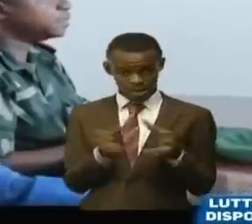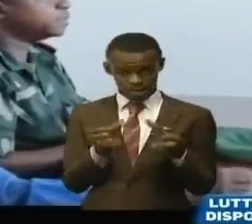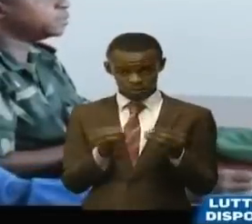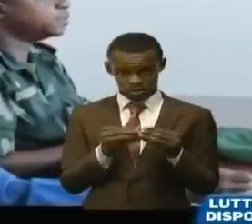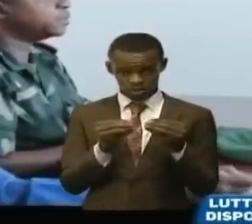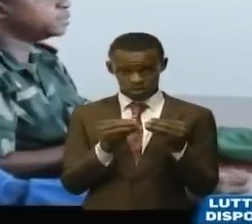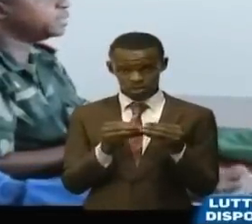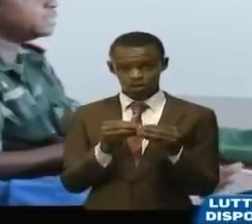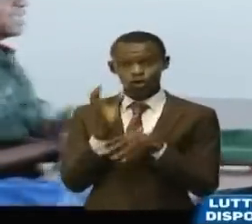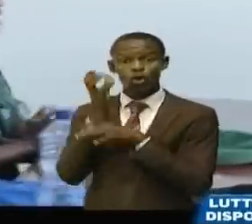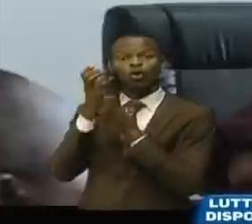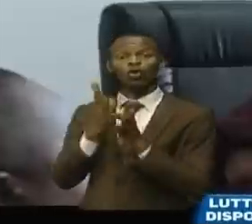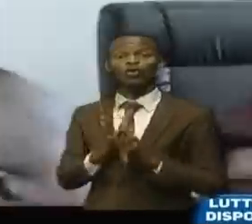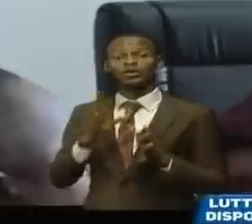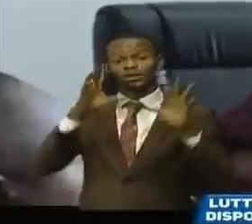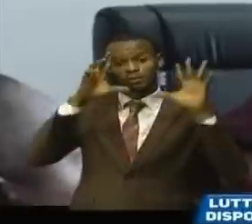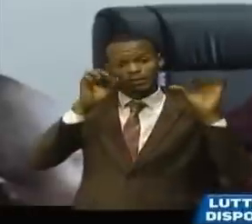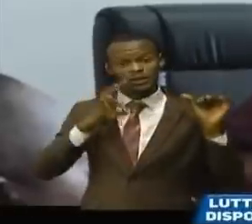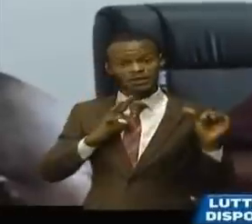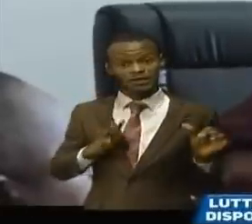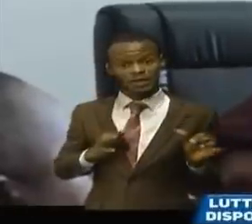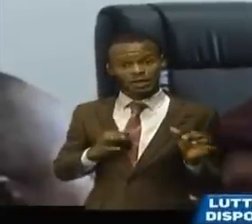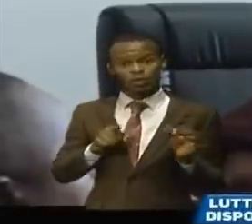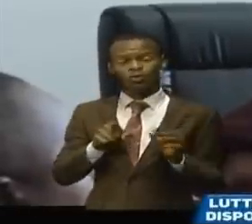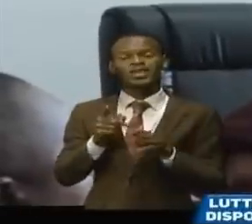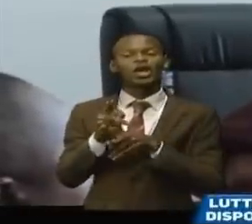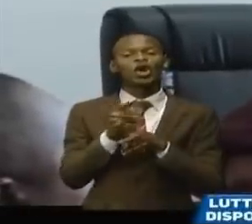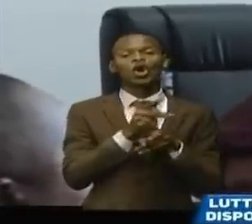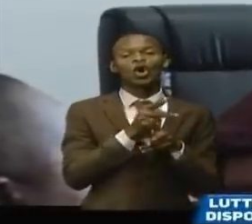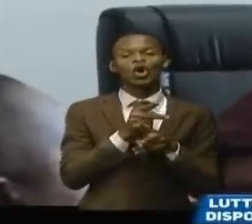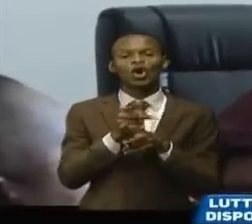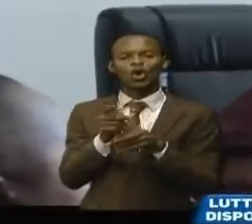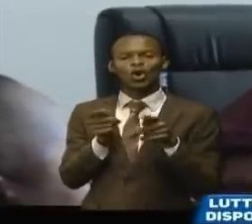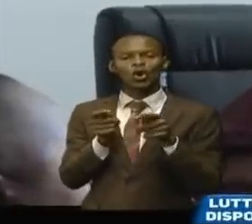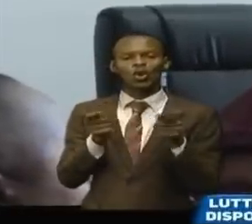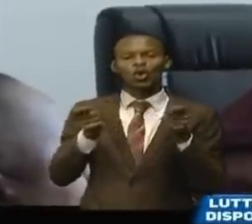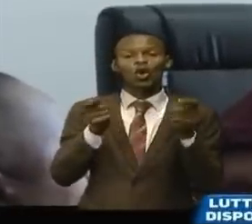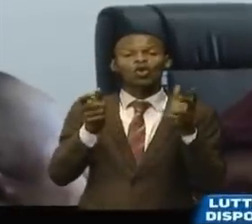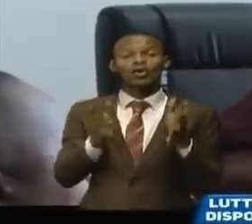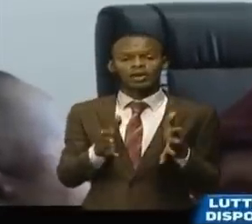par Mme Chantal Yulumulop, coordonnatrice spéciale de services